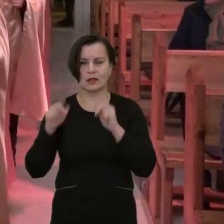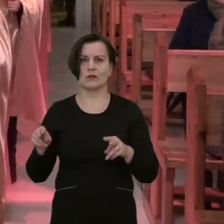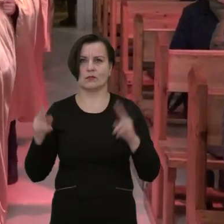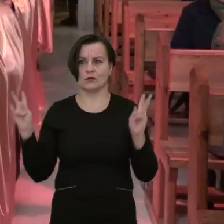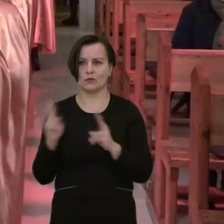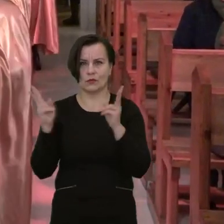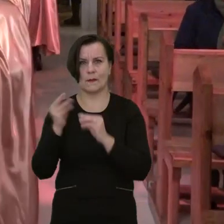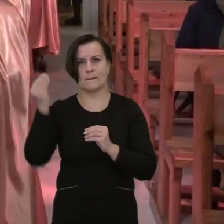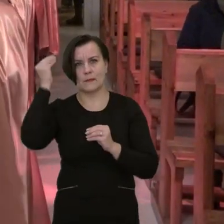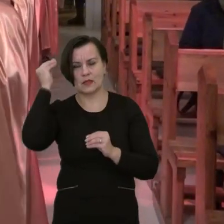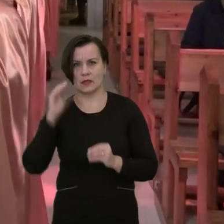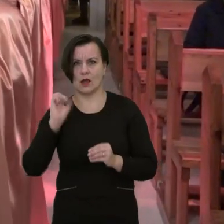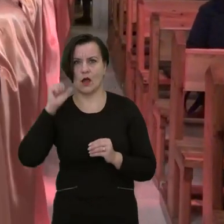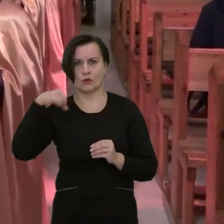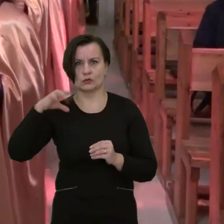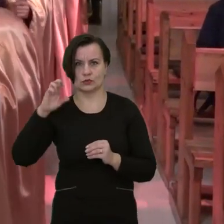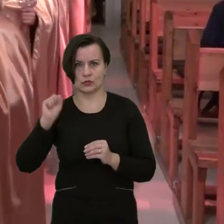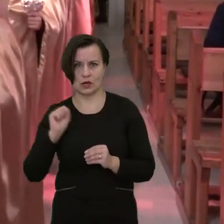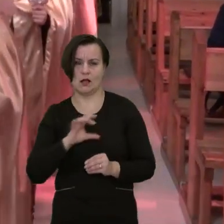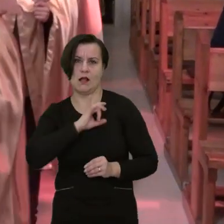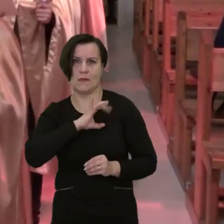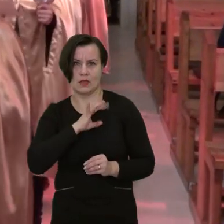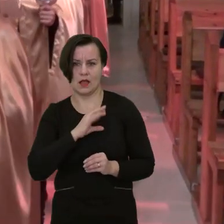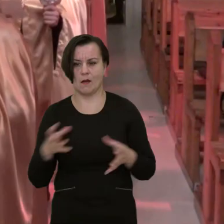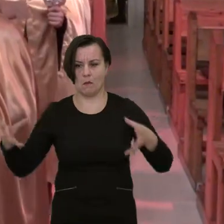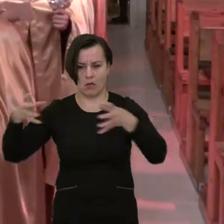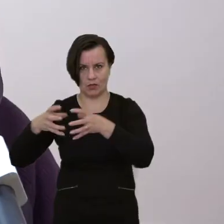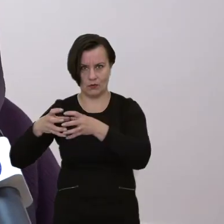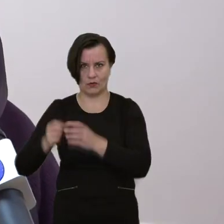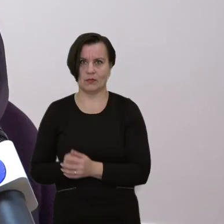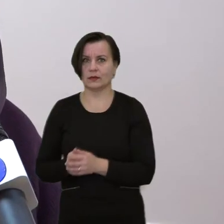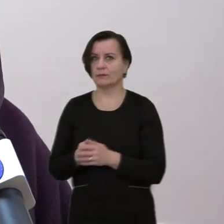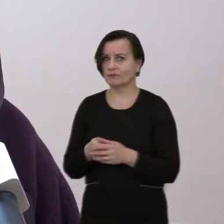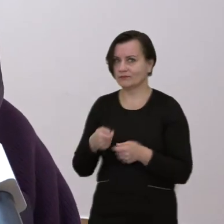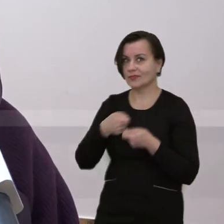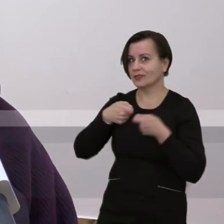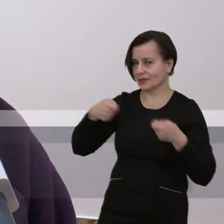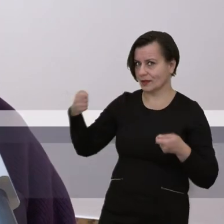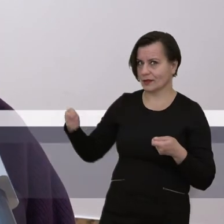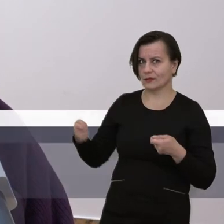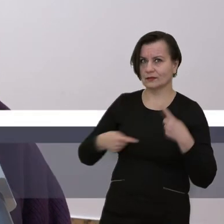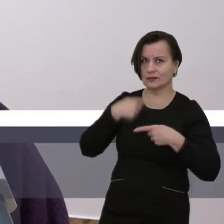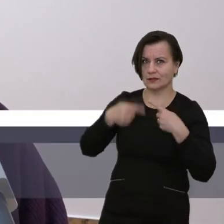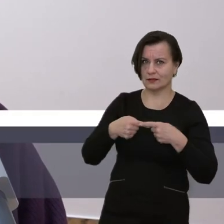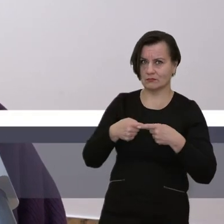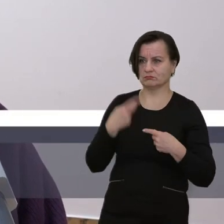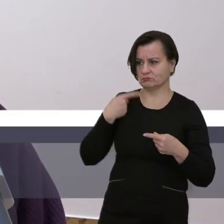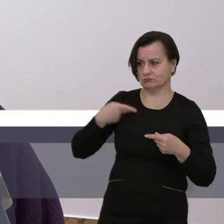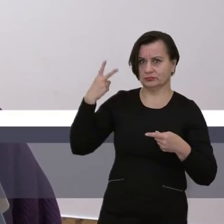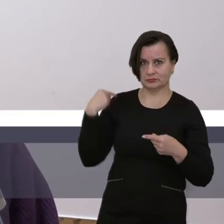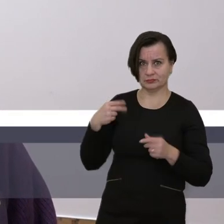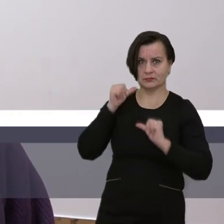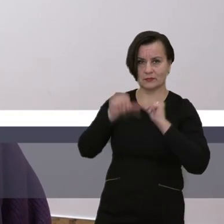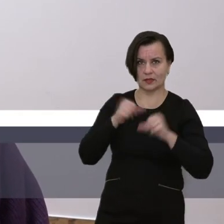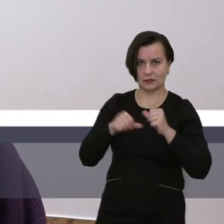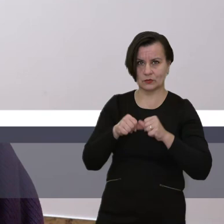sporto universiteto Aušros progimnazijos bendruomenė. Tęsime tradicijas. Prieš kelis šie metus Lietuvių Švedijos draugija